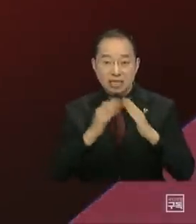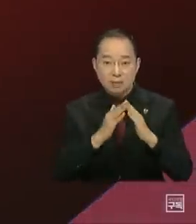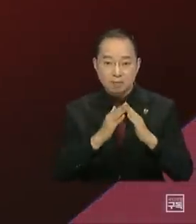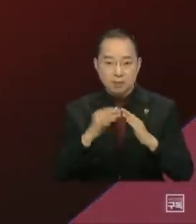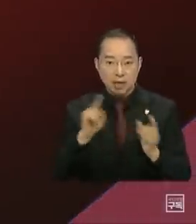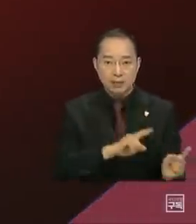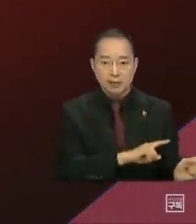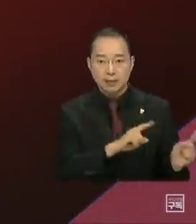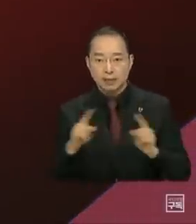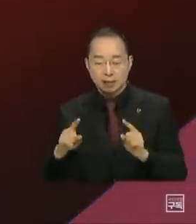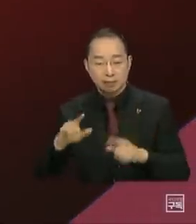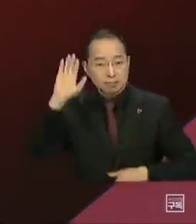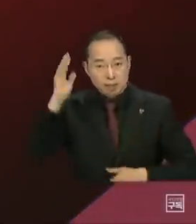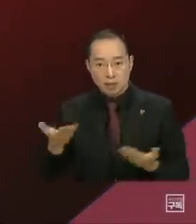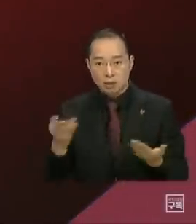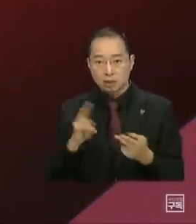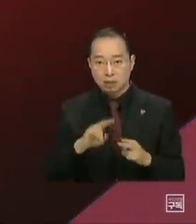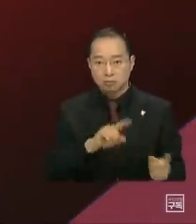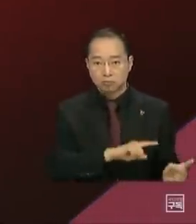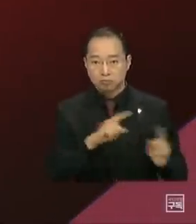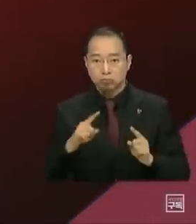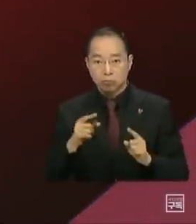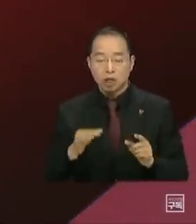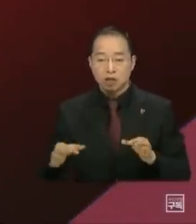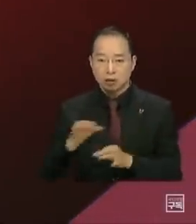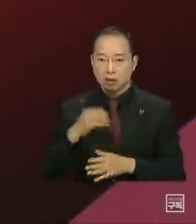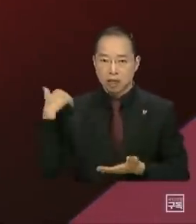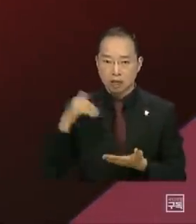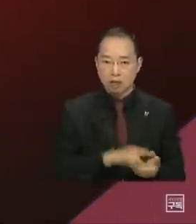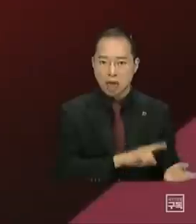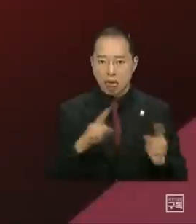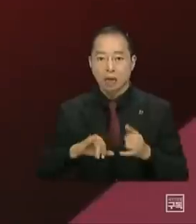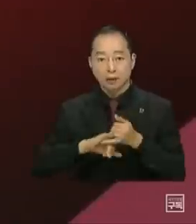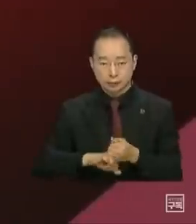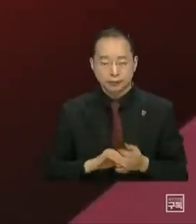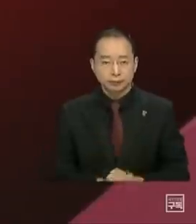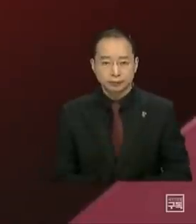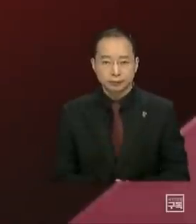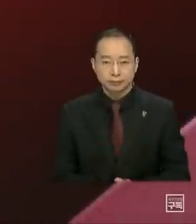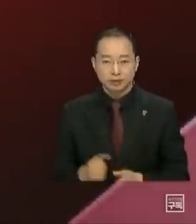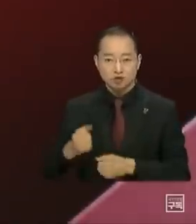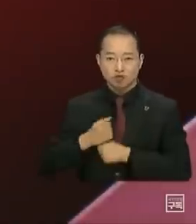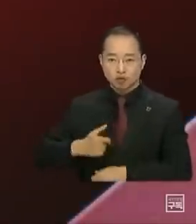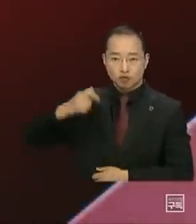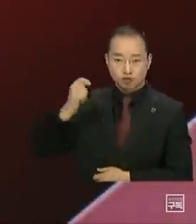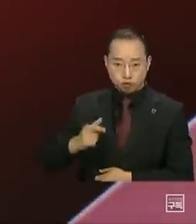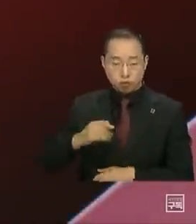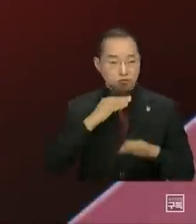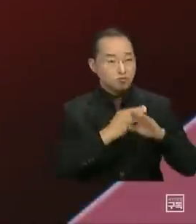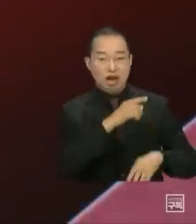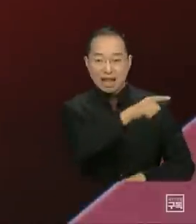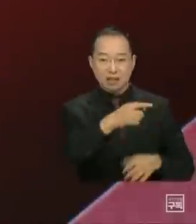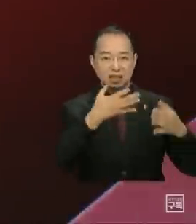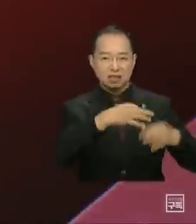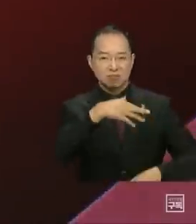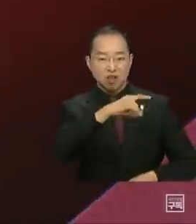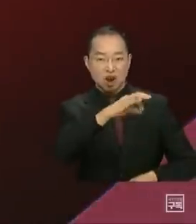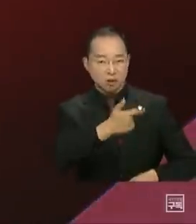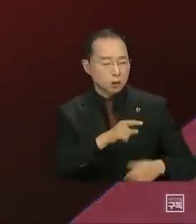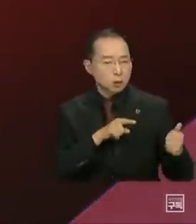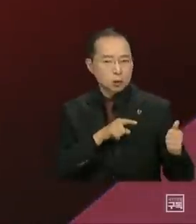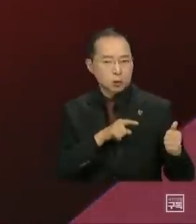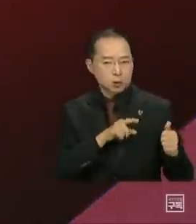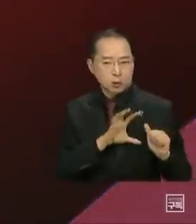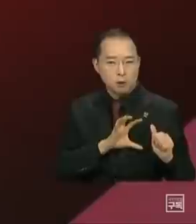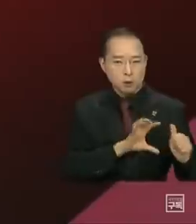미래 일자리 산업을 키워 경제를 되살리겠습니다. 강원 안보를 바탕으로 북한 김정은을